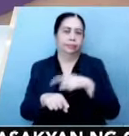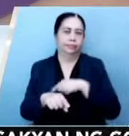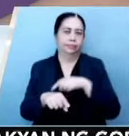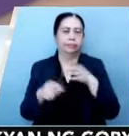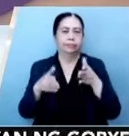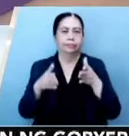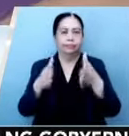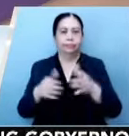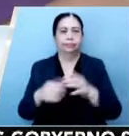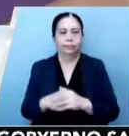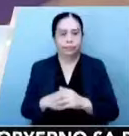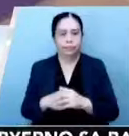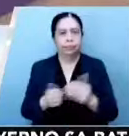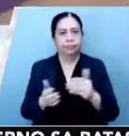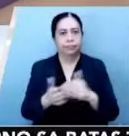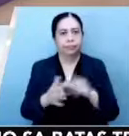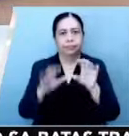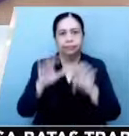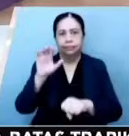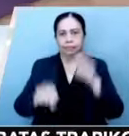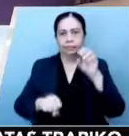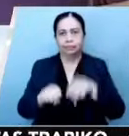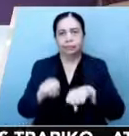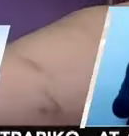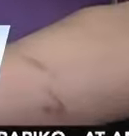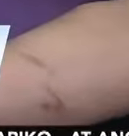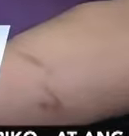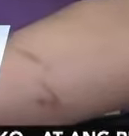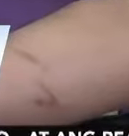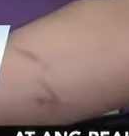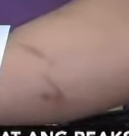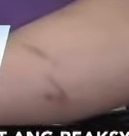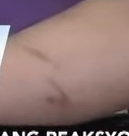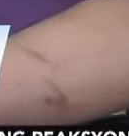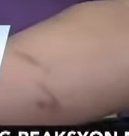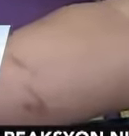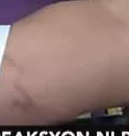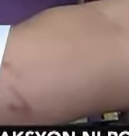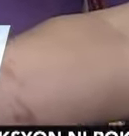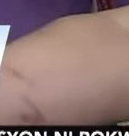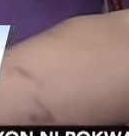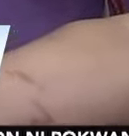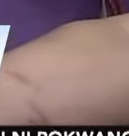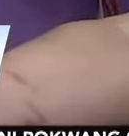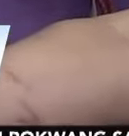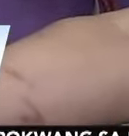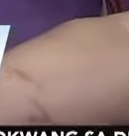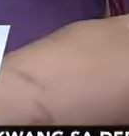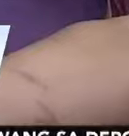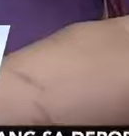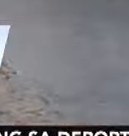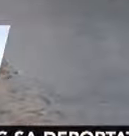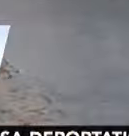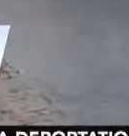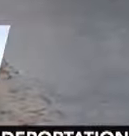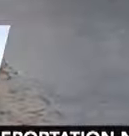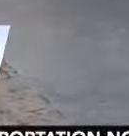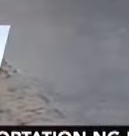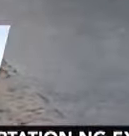Tumataas ulit ang apprehension natin sa busway, kaya regular ang nagiging operations